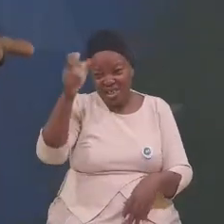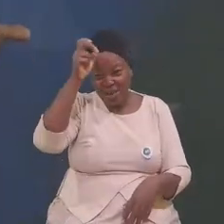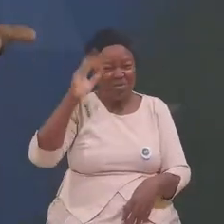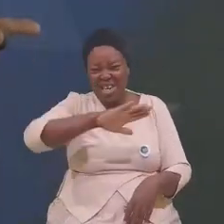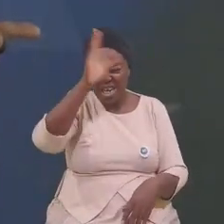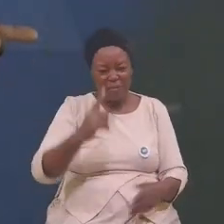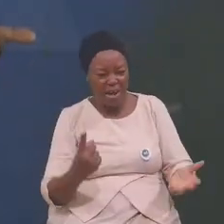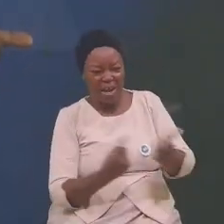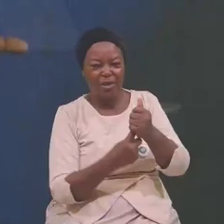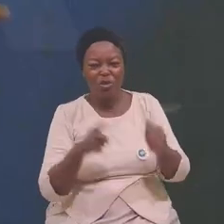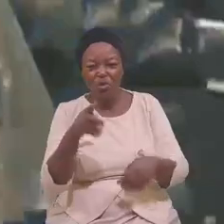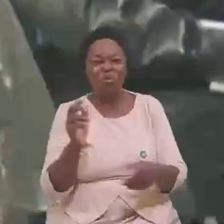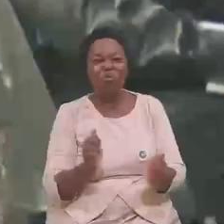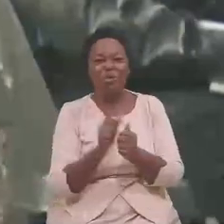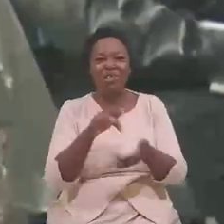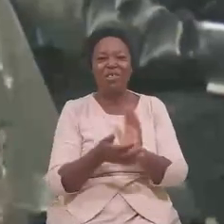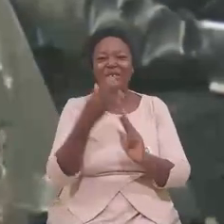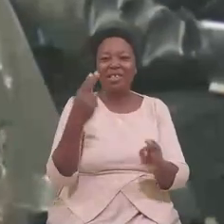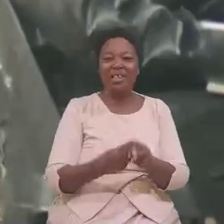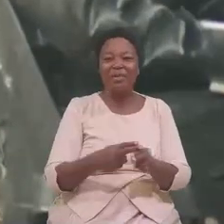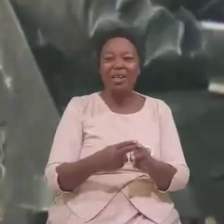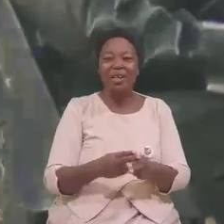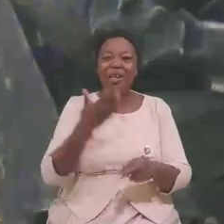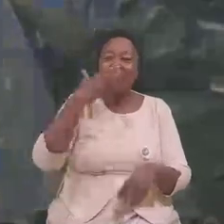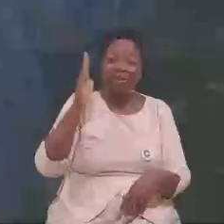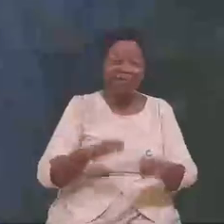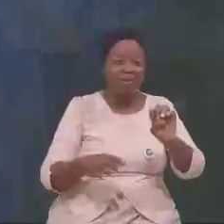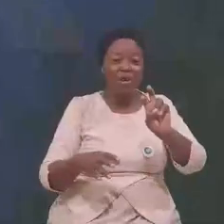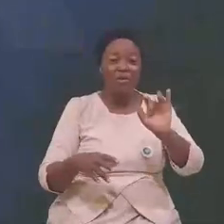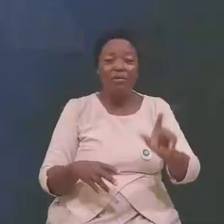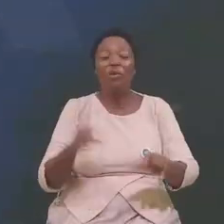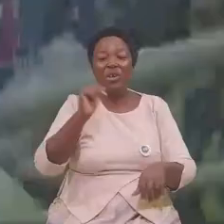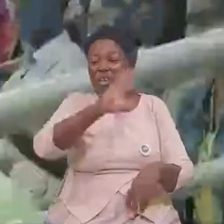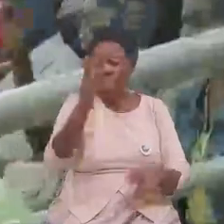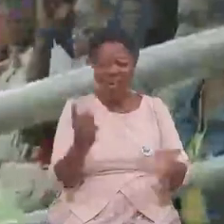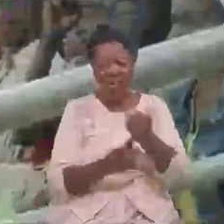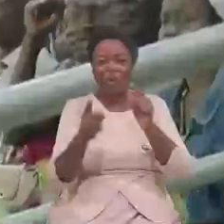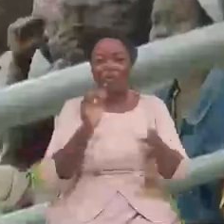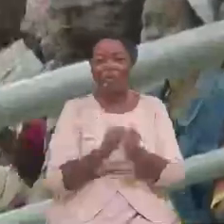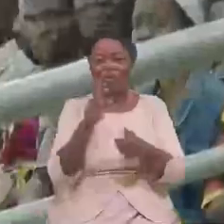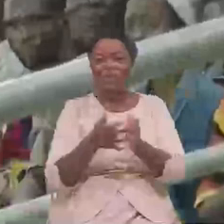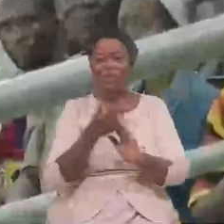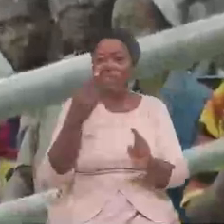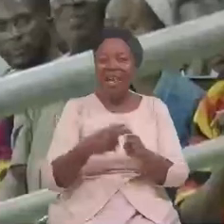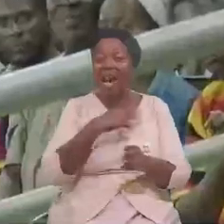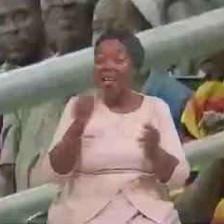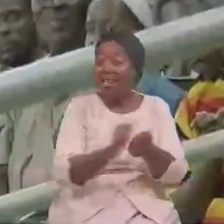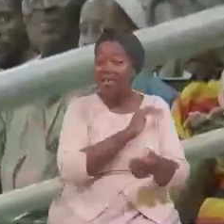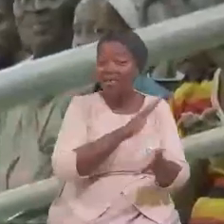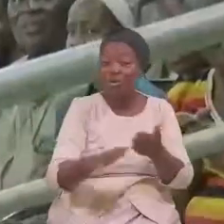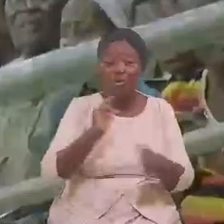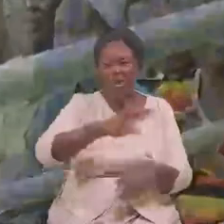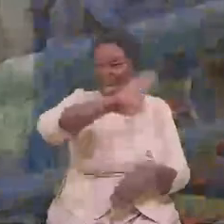rattraper. Le mal ne va plus te rattraper. Et la destruction ne va plus